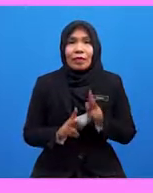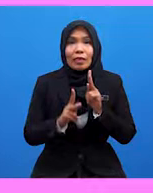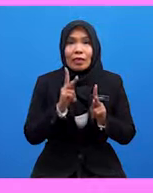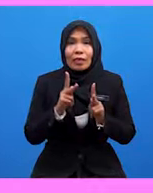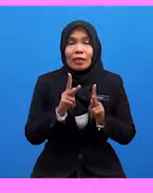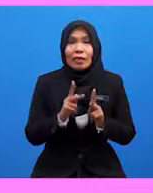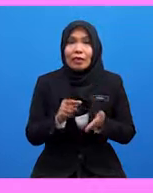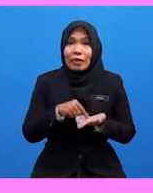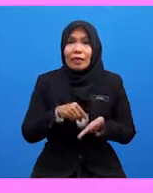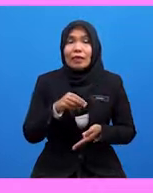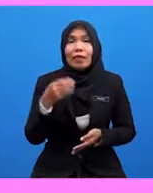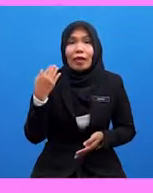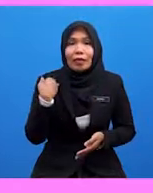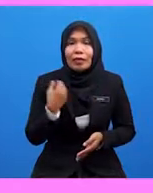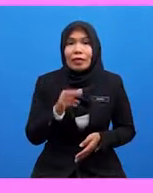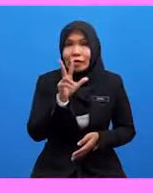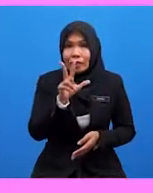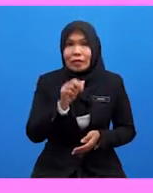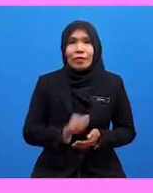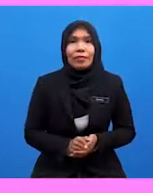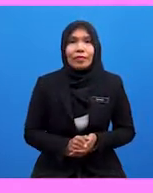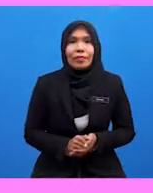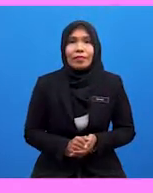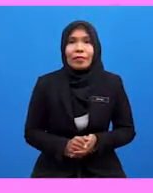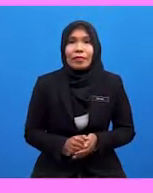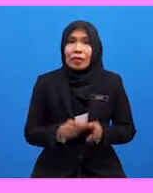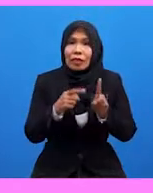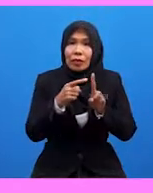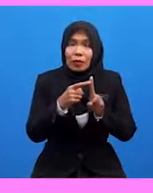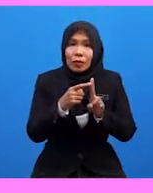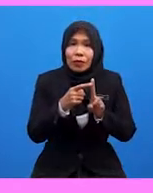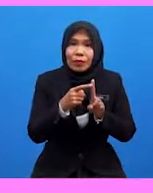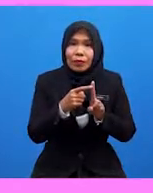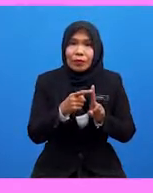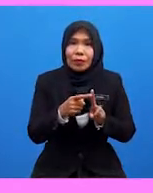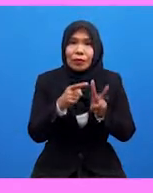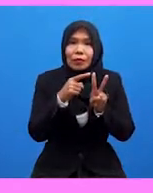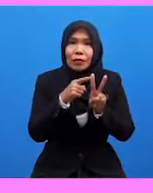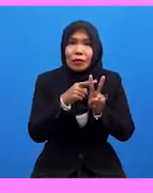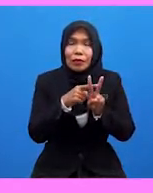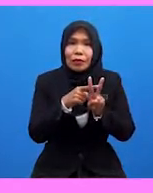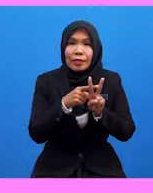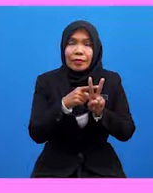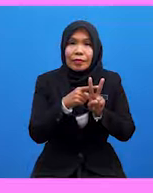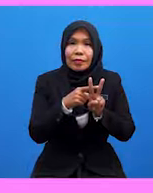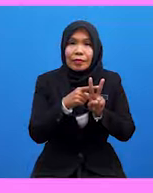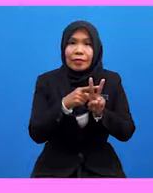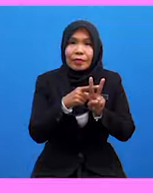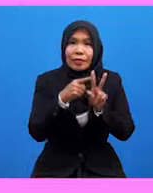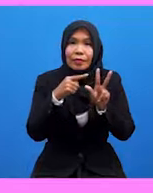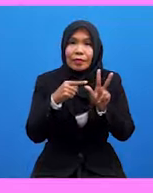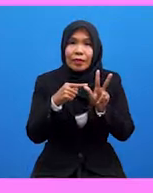tiga, iaitu kata hubung pancangan relatif, kata hubung pancangan komplement dan kata